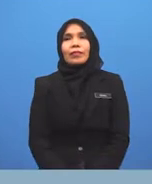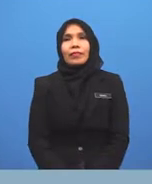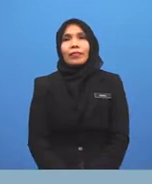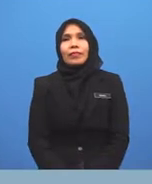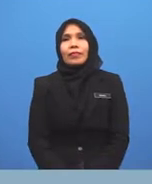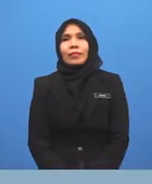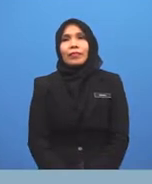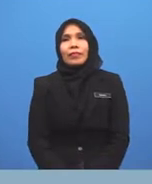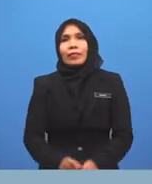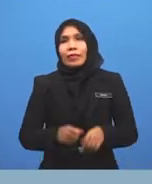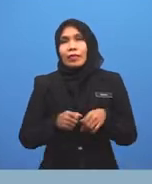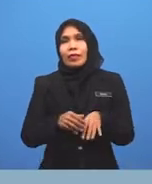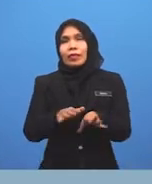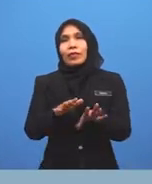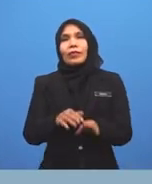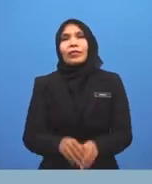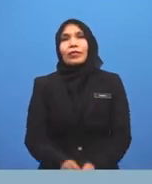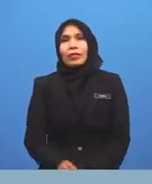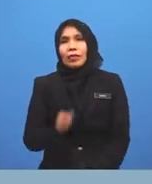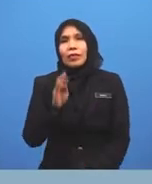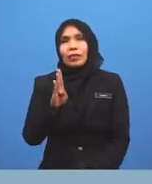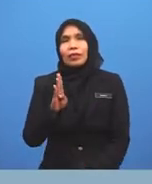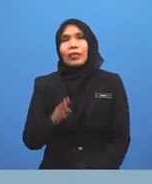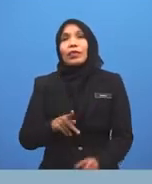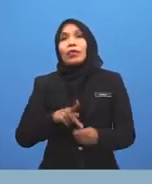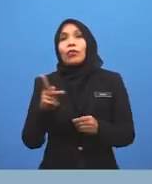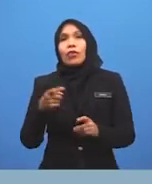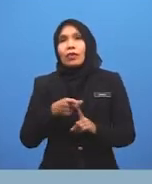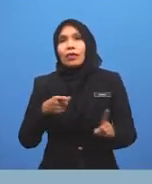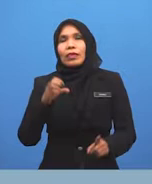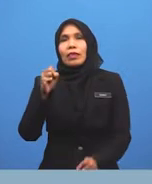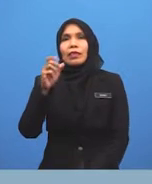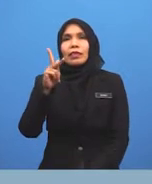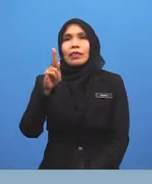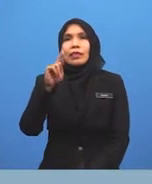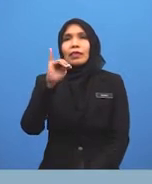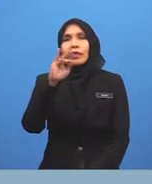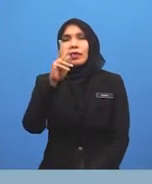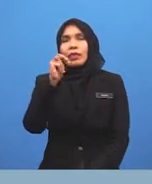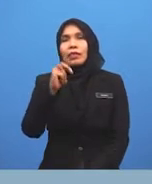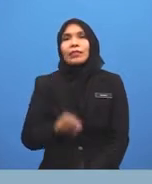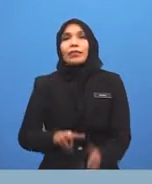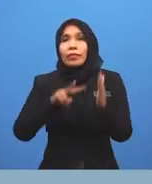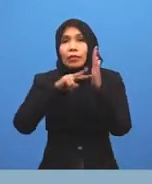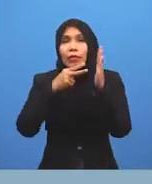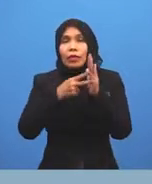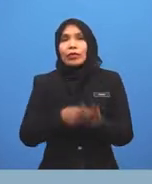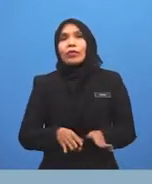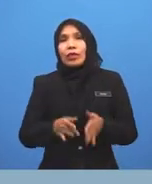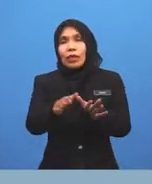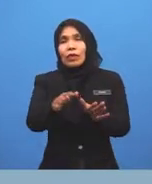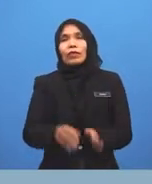arus pada bahagian AB terarah keluar dari skrin. Ini bermakna arus